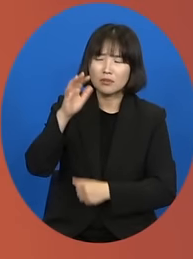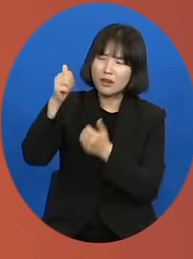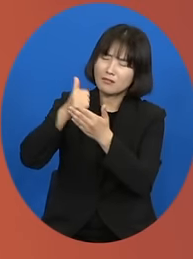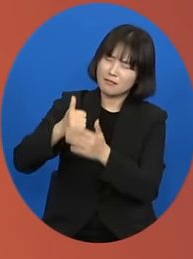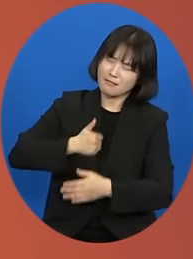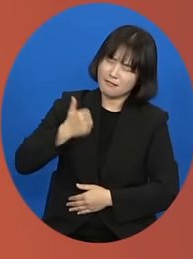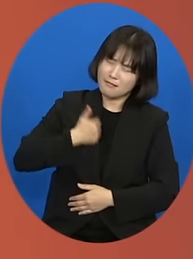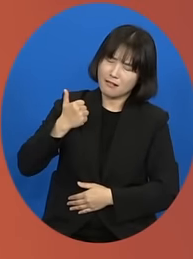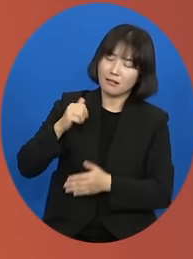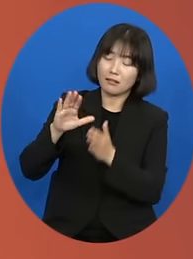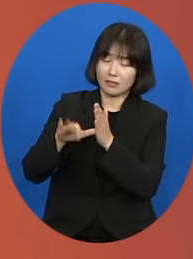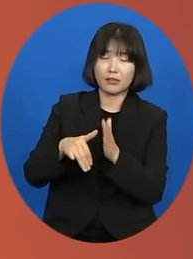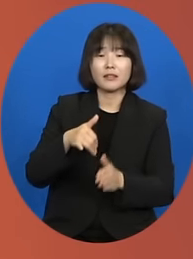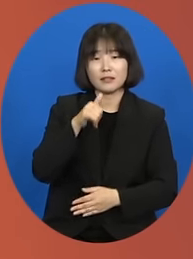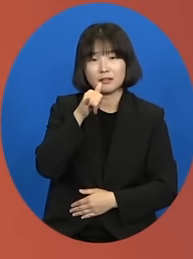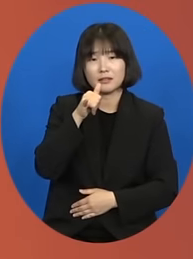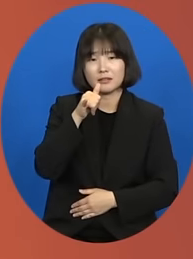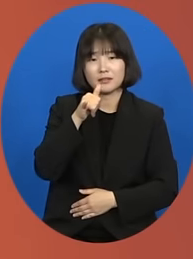경우가 있습니다.